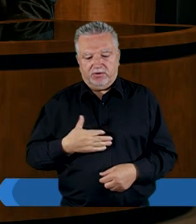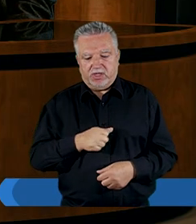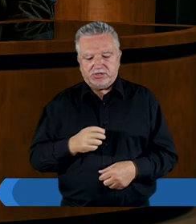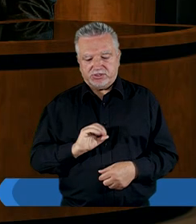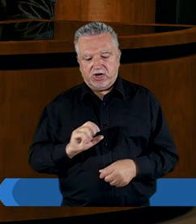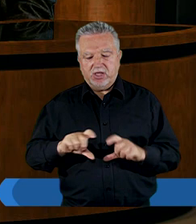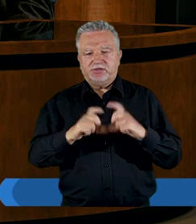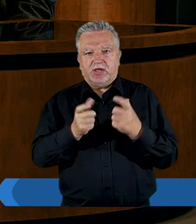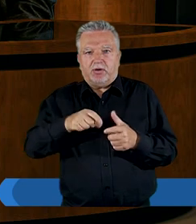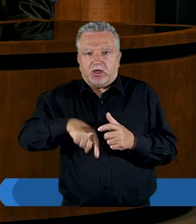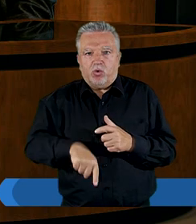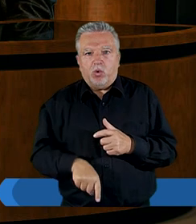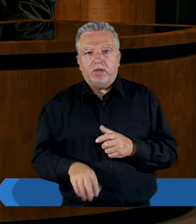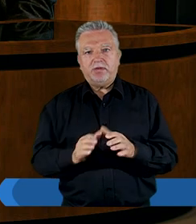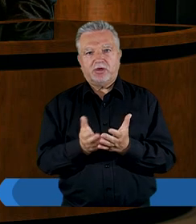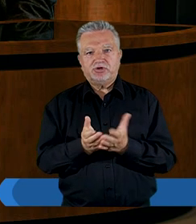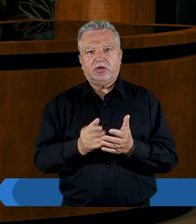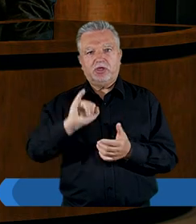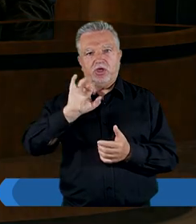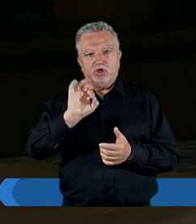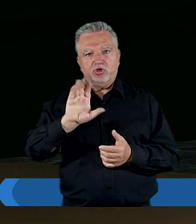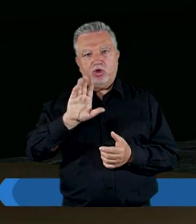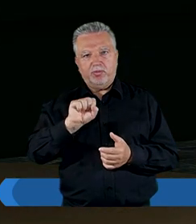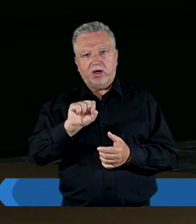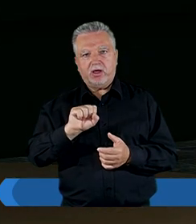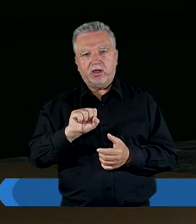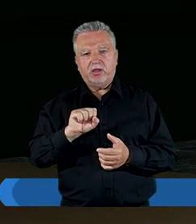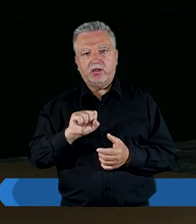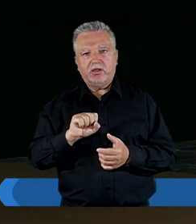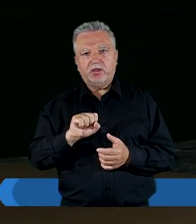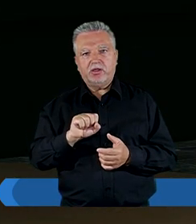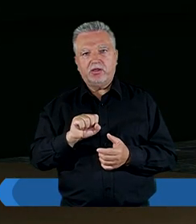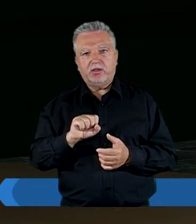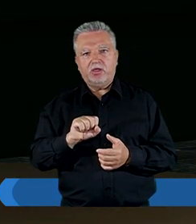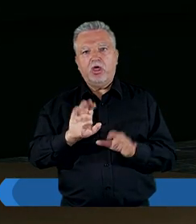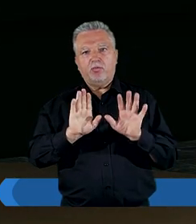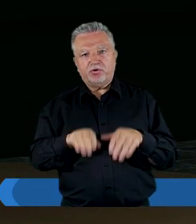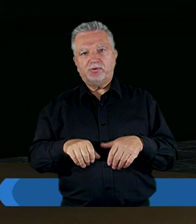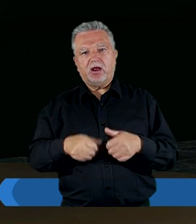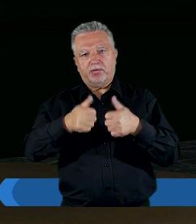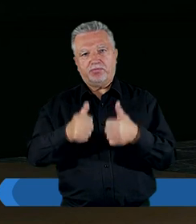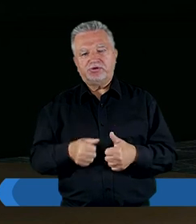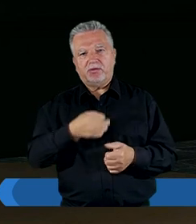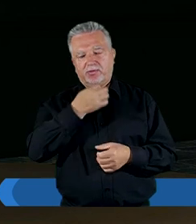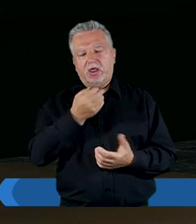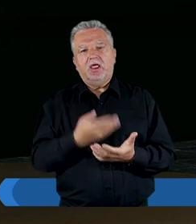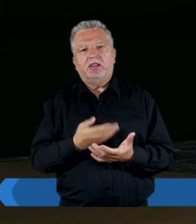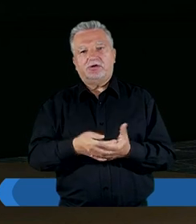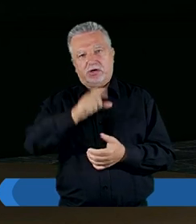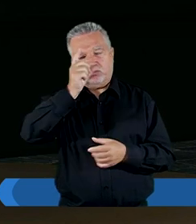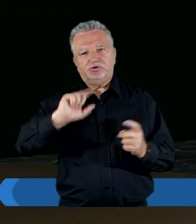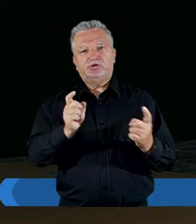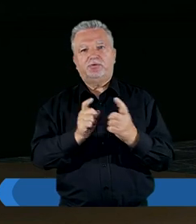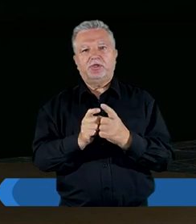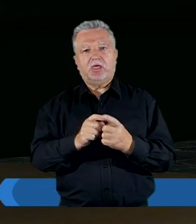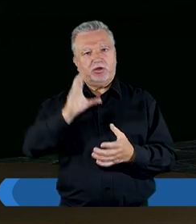cała głębia księgi Hioba też się objawia w tym, że często zadajemy sobie pytanie, dlaczego ludzi spotykają takie, a nie inne doświadczenia